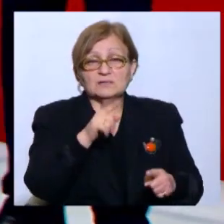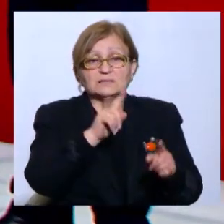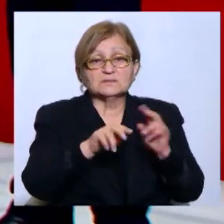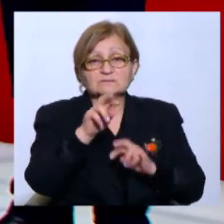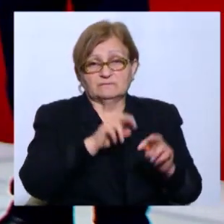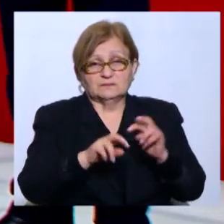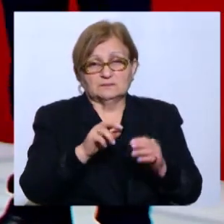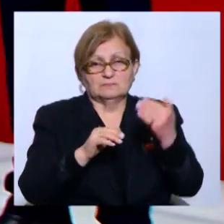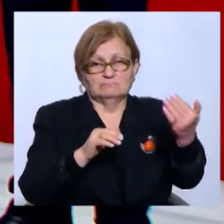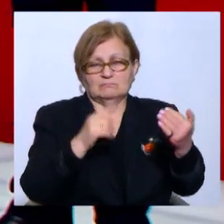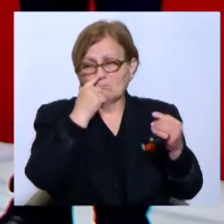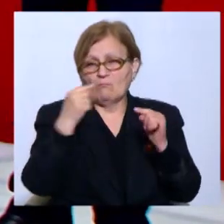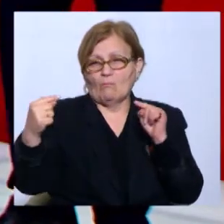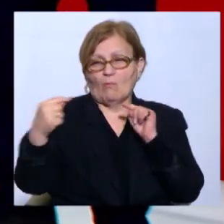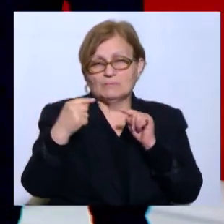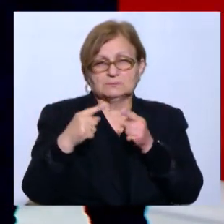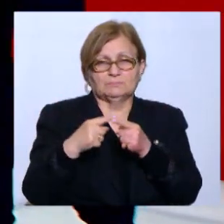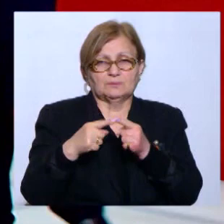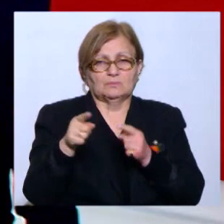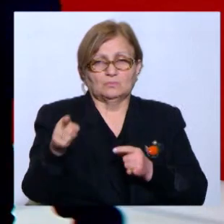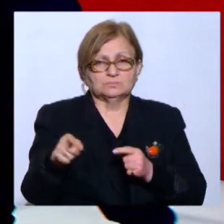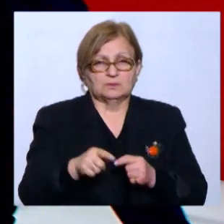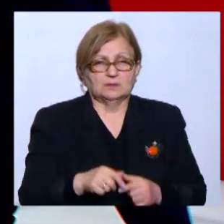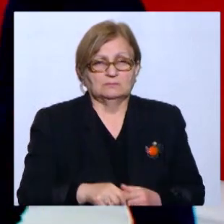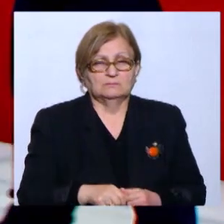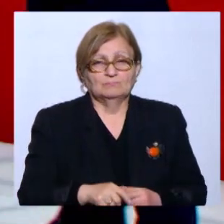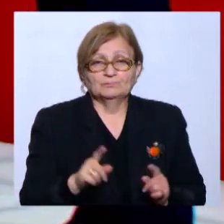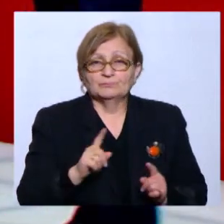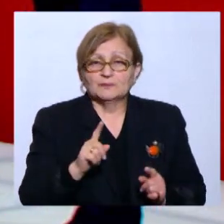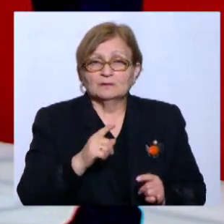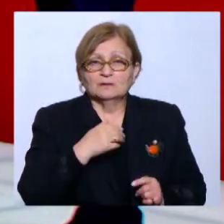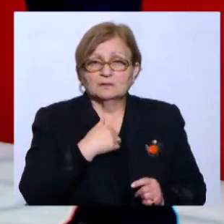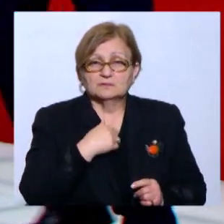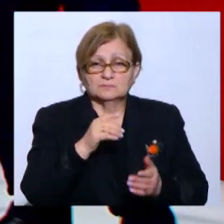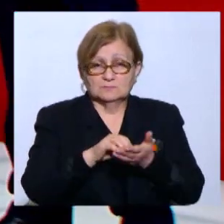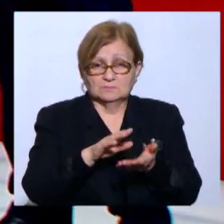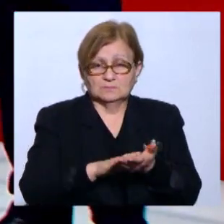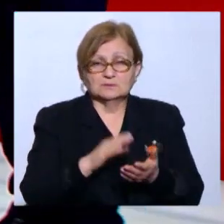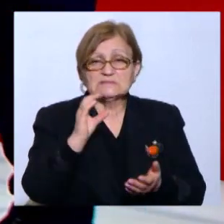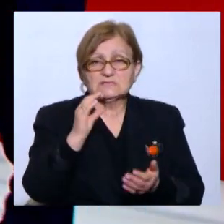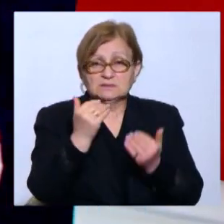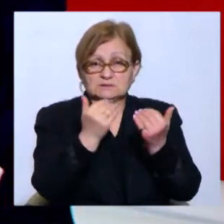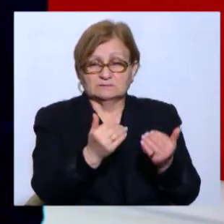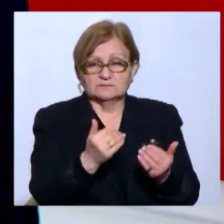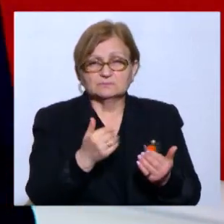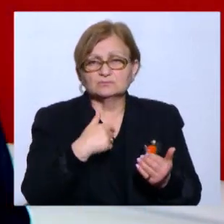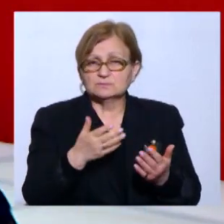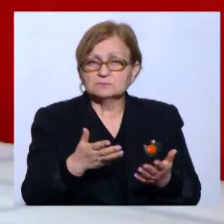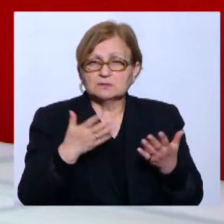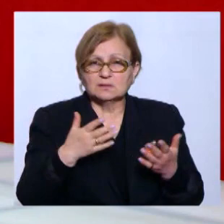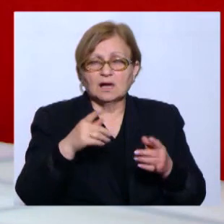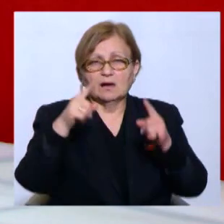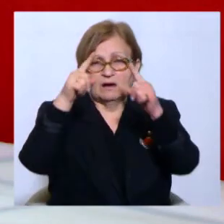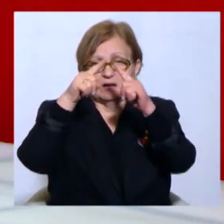იმ გვერდის მოპირდაპირე კუთხე. ახლა, რადგან ჩვენ ჩავწერეთ აი ეს ცესთვის, ცხადია